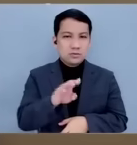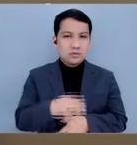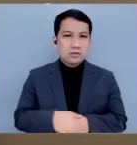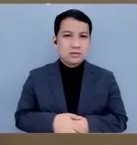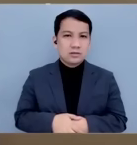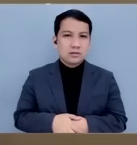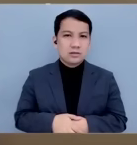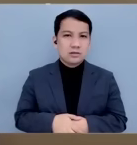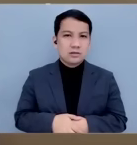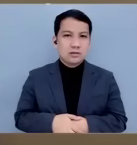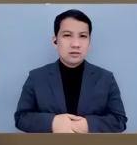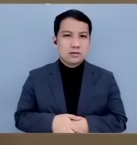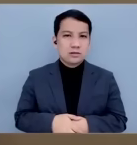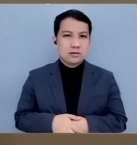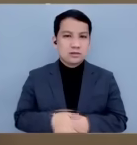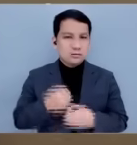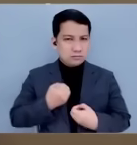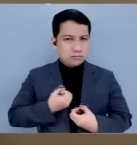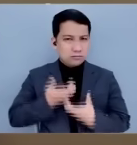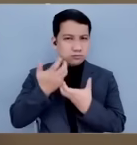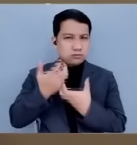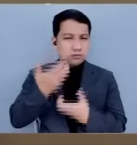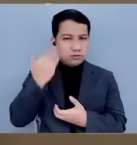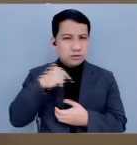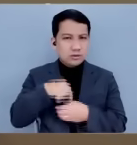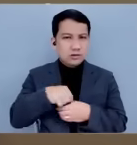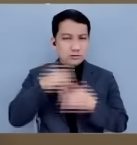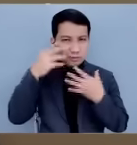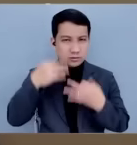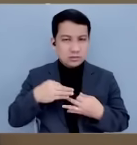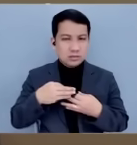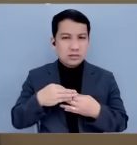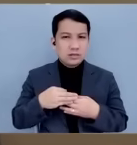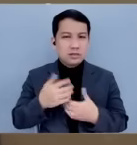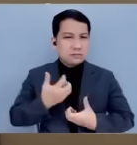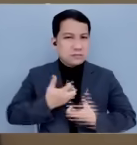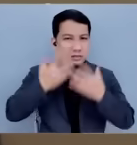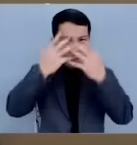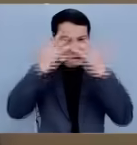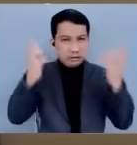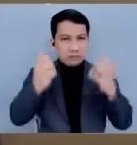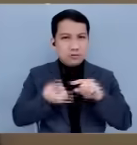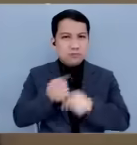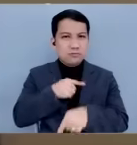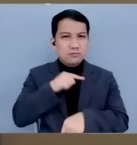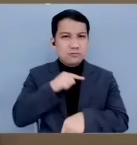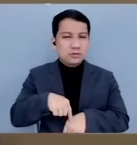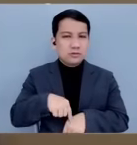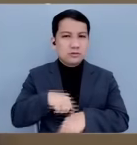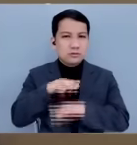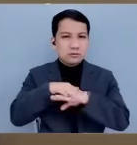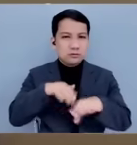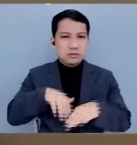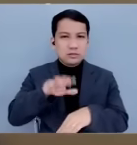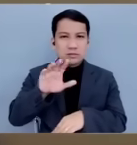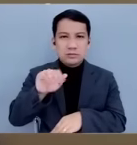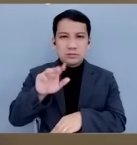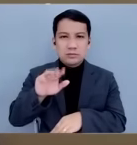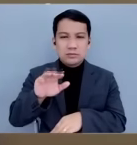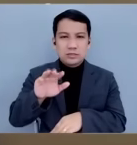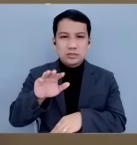is an outrage, no? That decision was an outrage that you would call the 15th deadliest